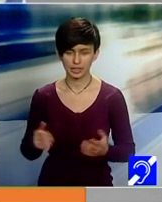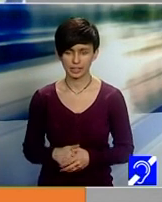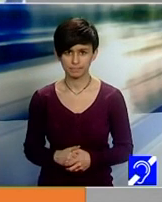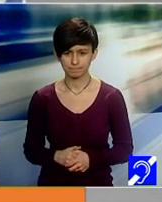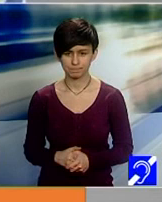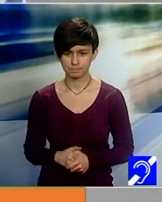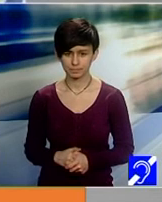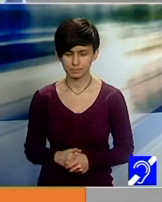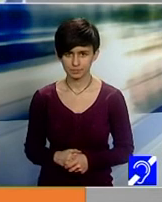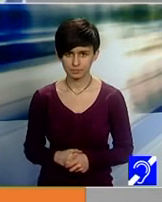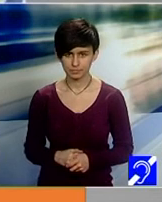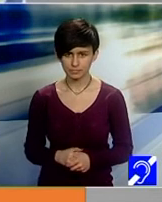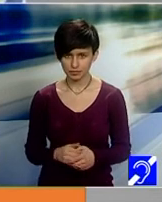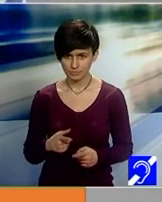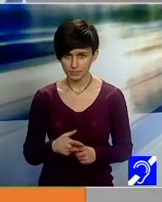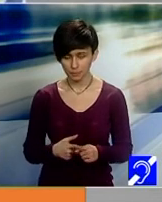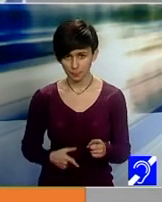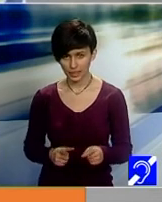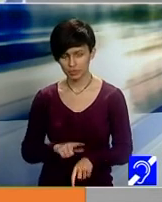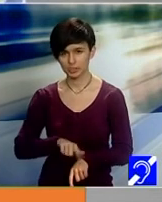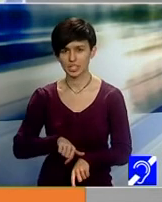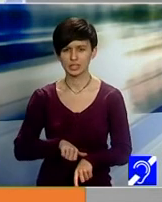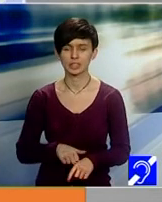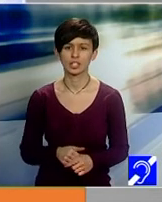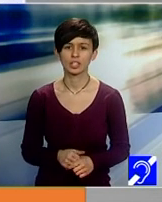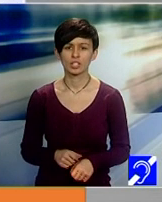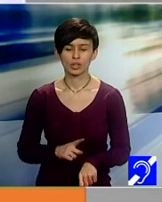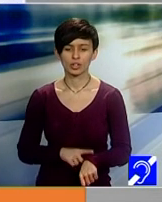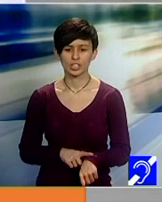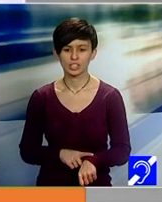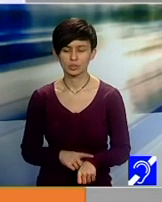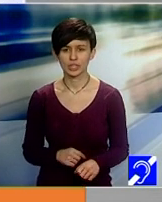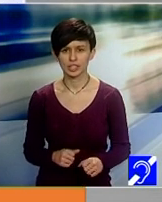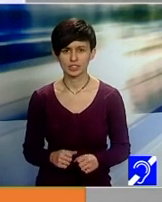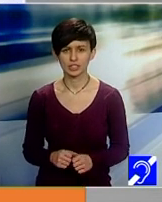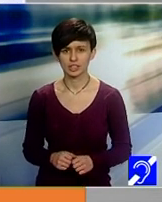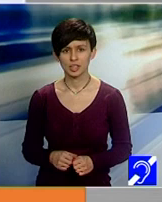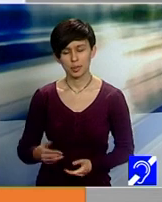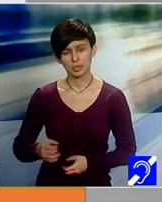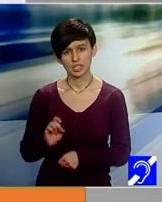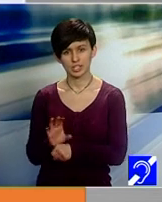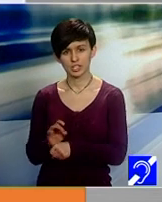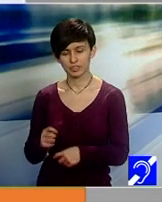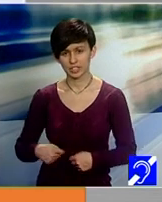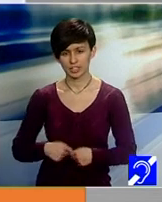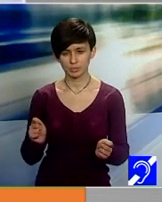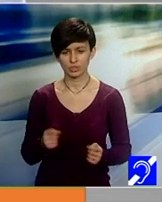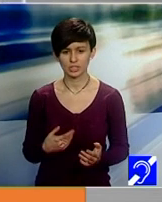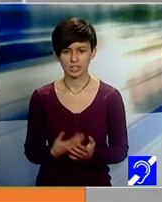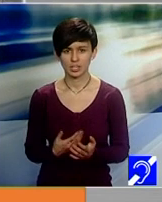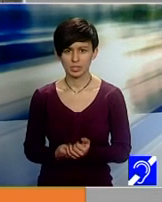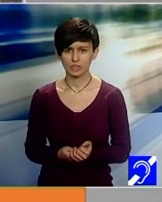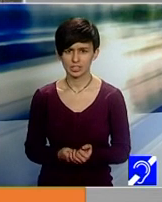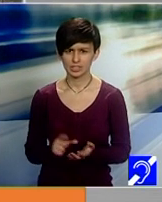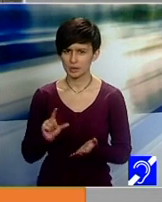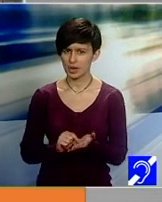Cam o jumătate de oră durează până terminăm cele câteva sute de pliculețe pe care le avem. Pentru că sunt mai ieftine sau